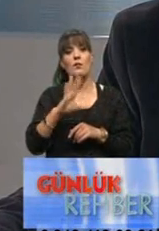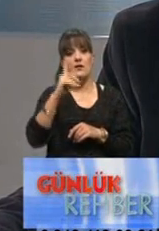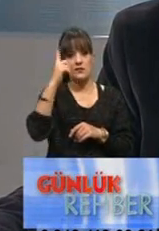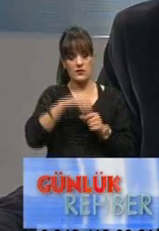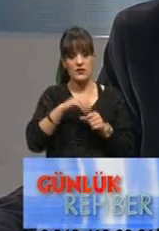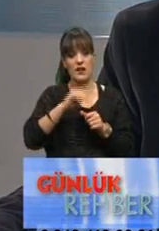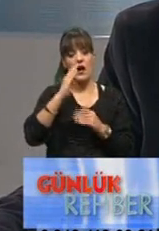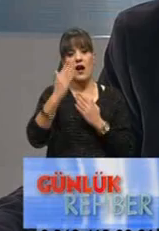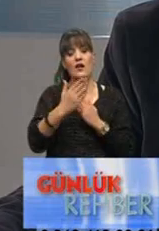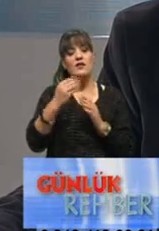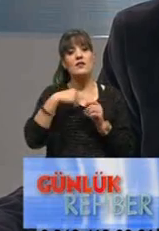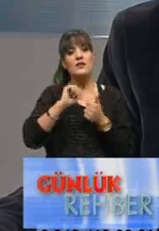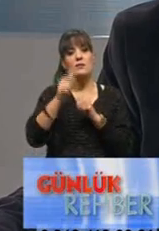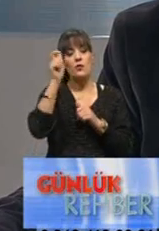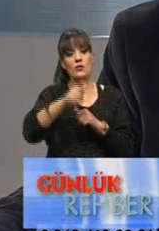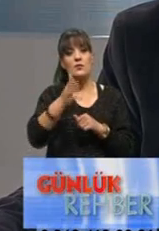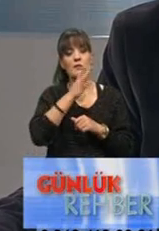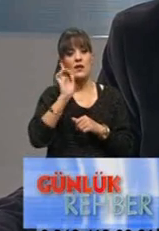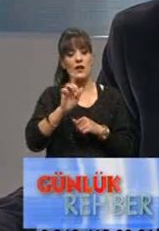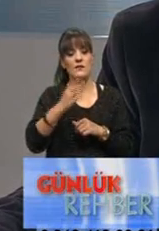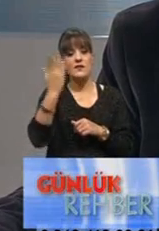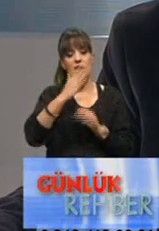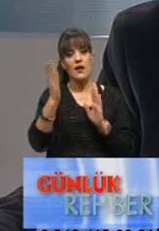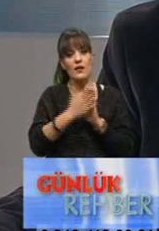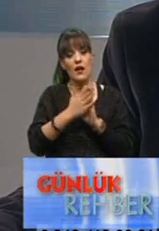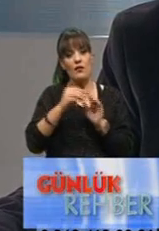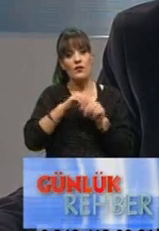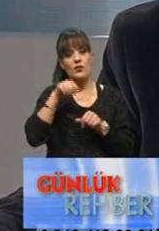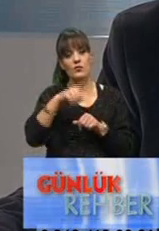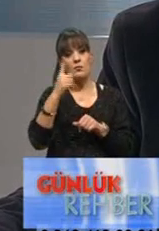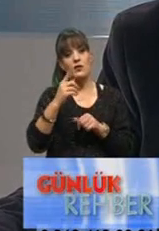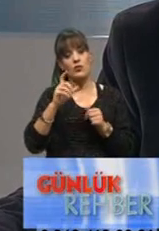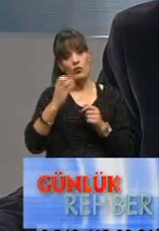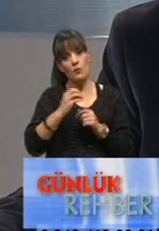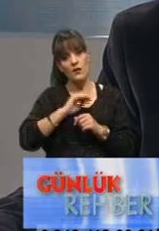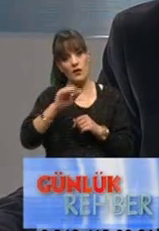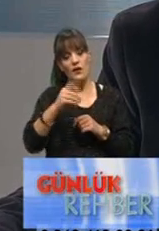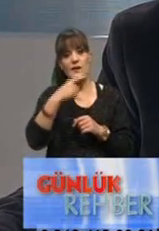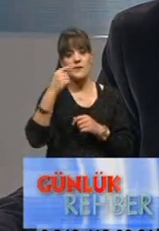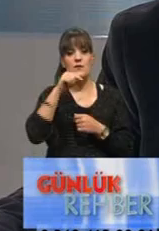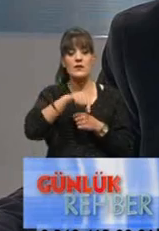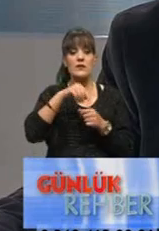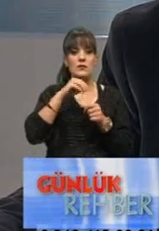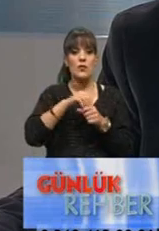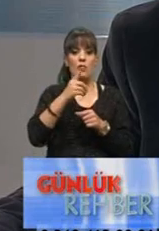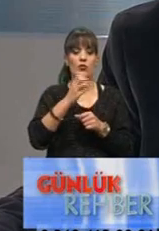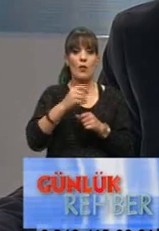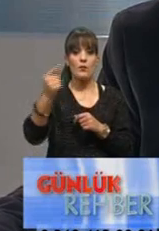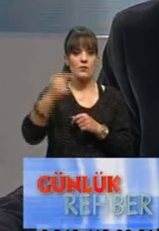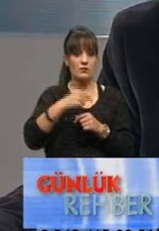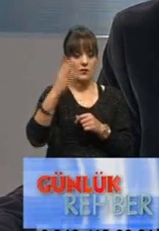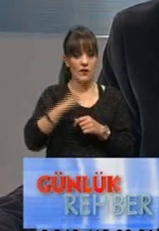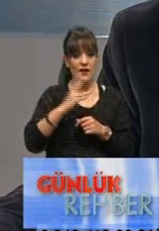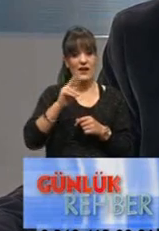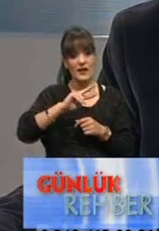karşıdaki sporcunun bilmesi lazım. Siyah tarafından şöyle bir top geliyor ya da işte hı. kırmızı tarafından böyle bir top geliyor diye.